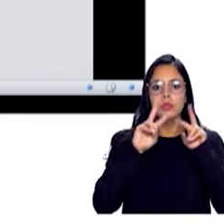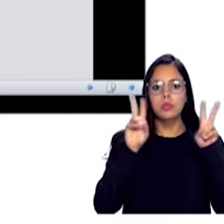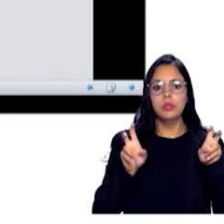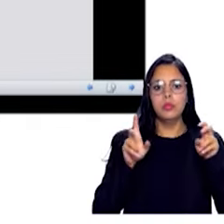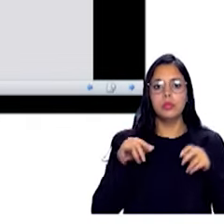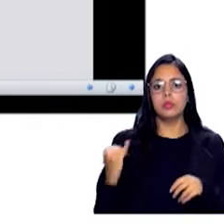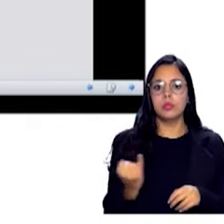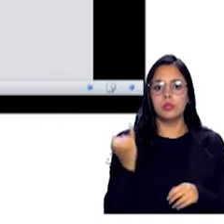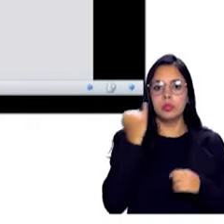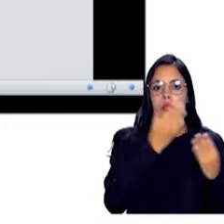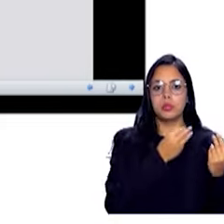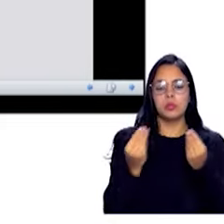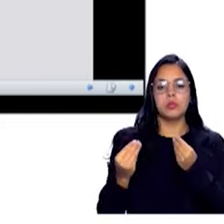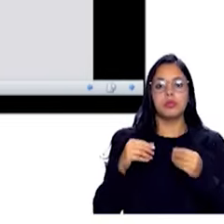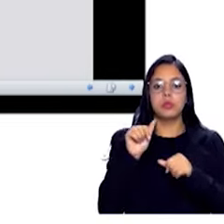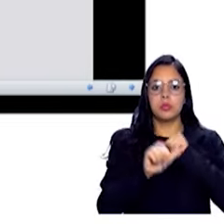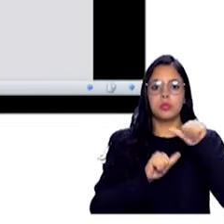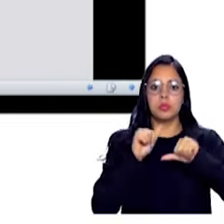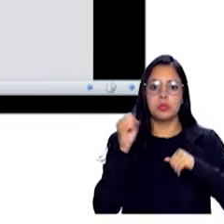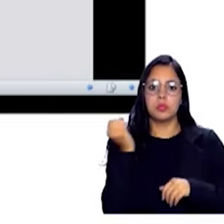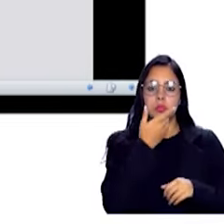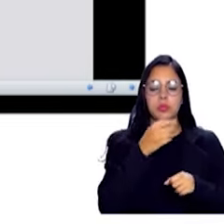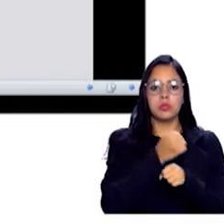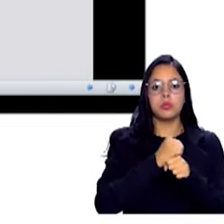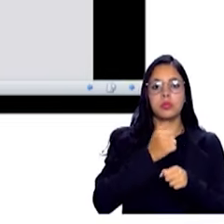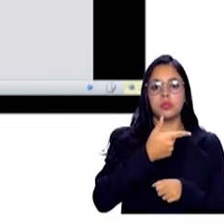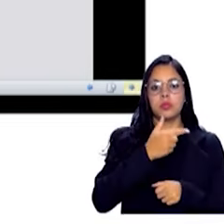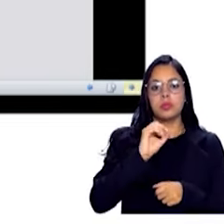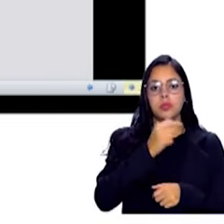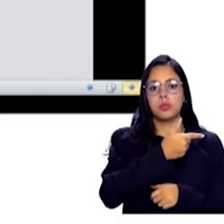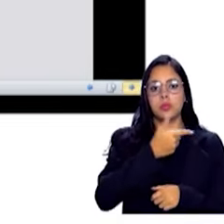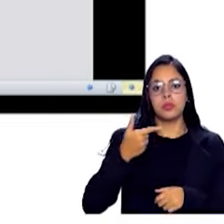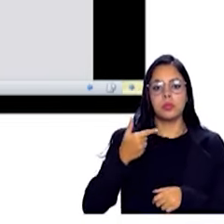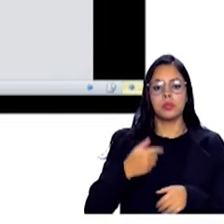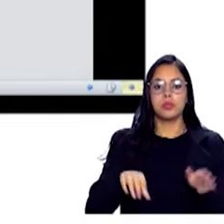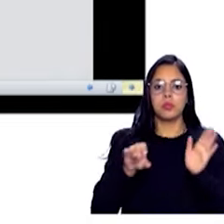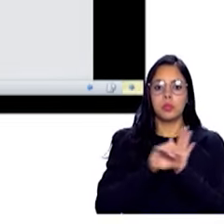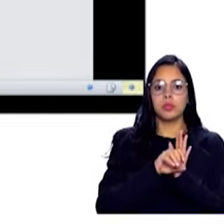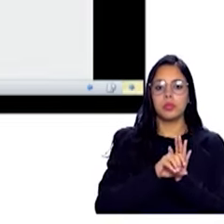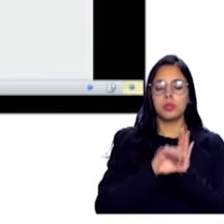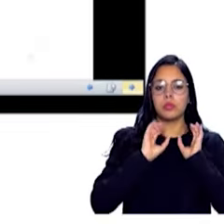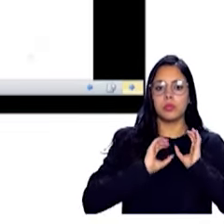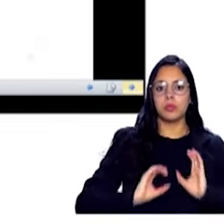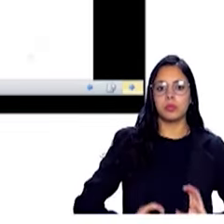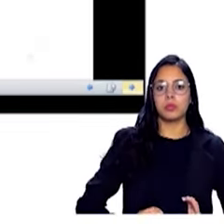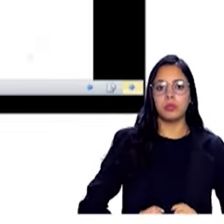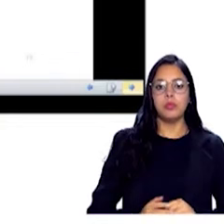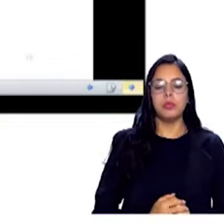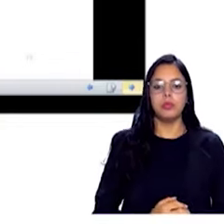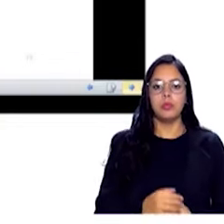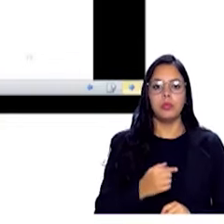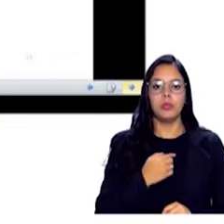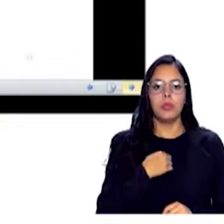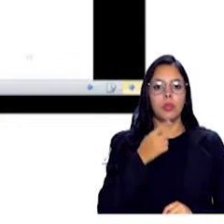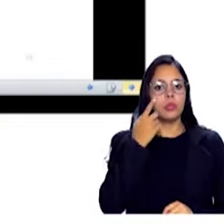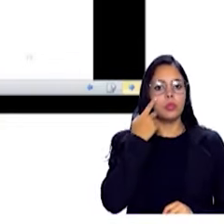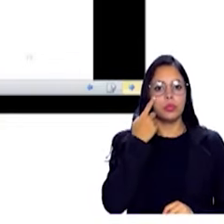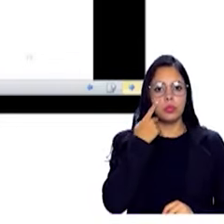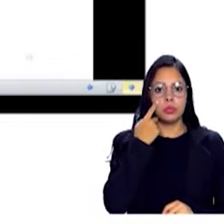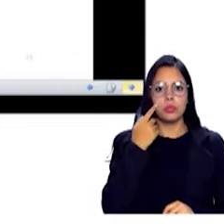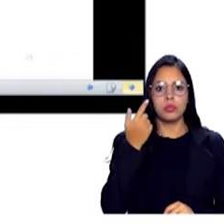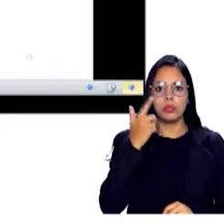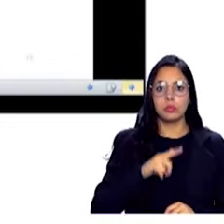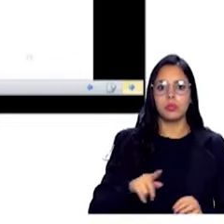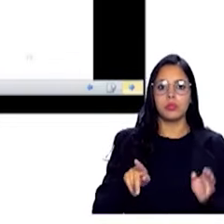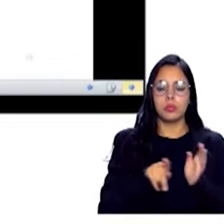2022 AL codice DI procedura civile Il rinvio pregiudiziale disciplin Dal nuovo articolo 363